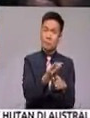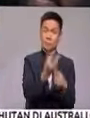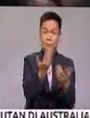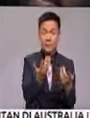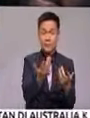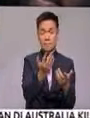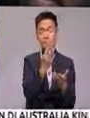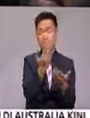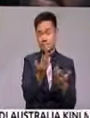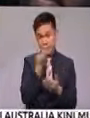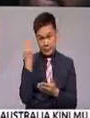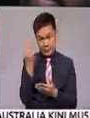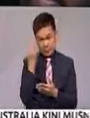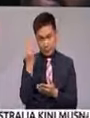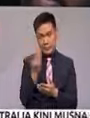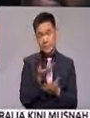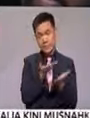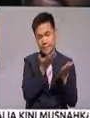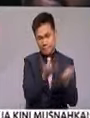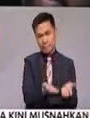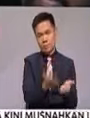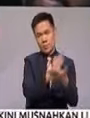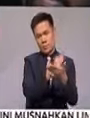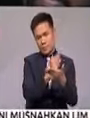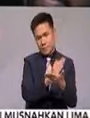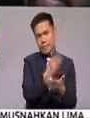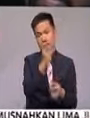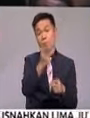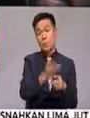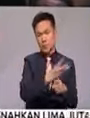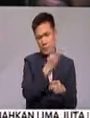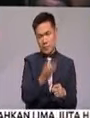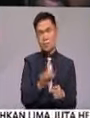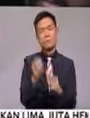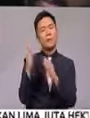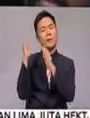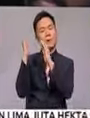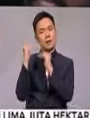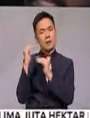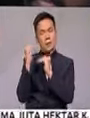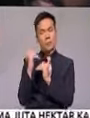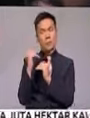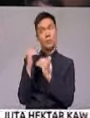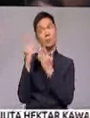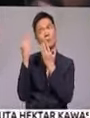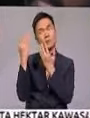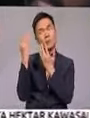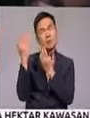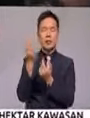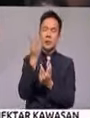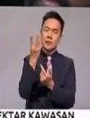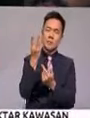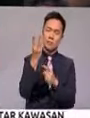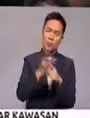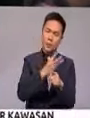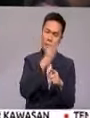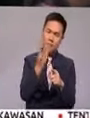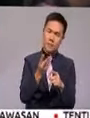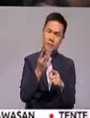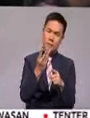standard practice dia begitu. Dan kita harap dalam tempoh 6 bulan itu, insyaAllah keadaan kehidupan mereka boleh kembali